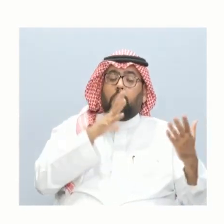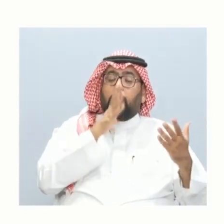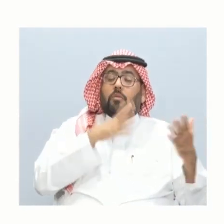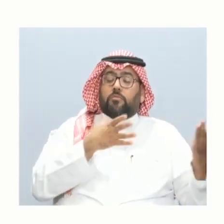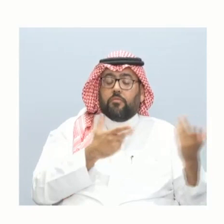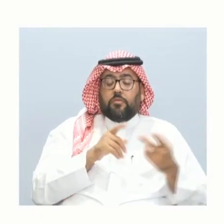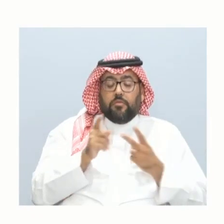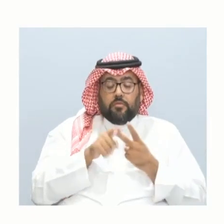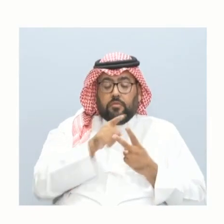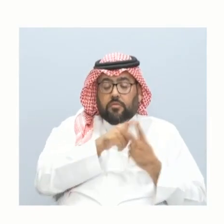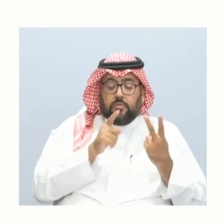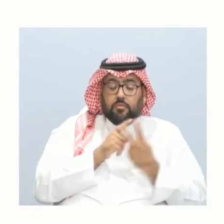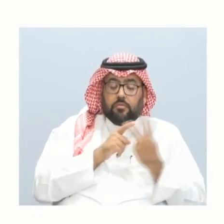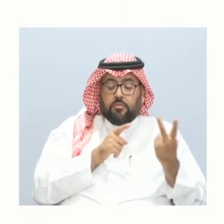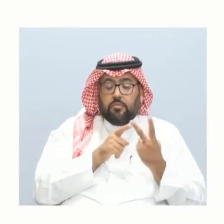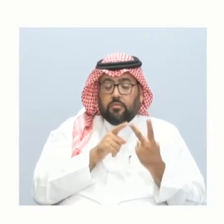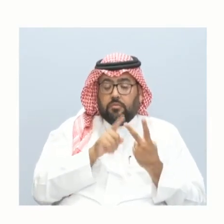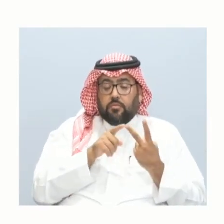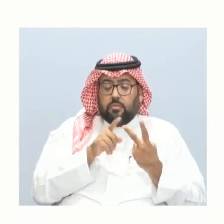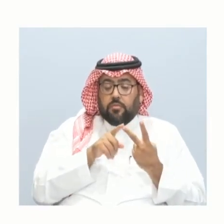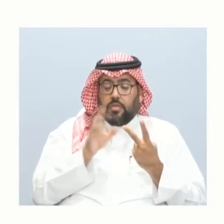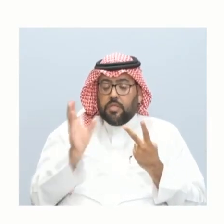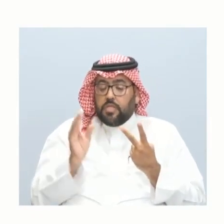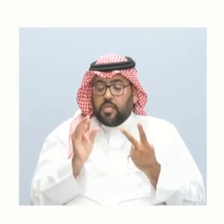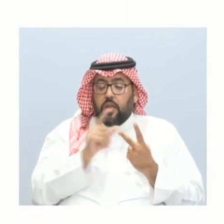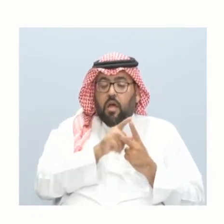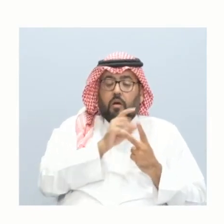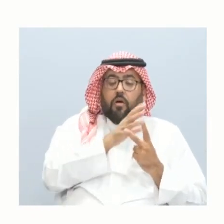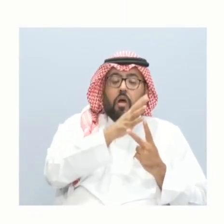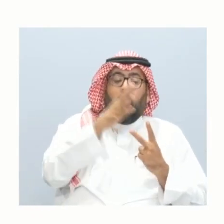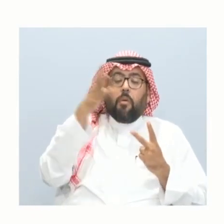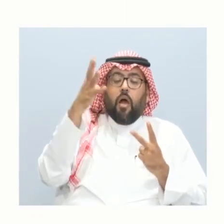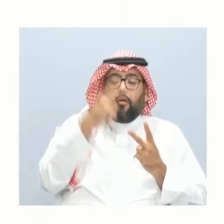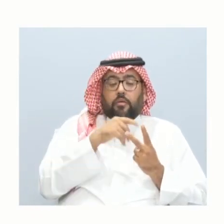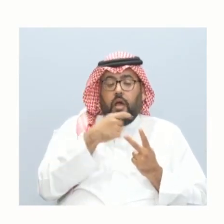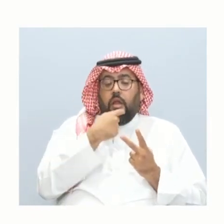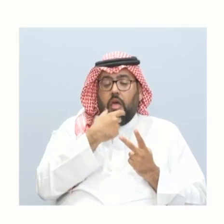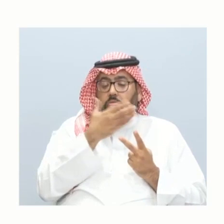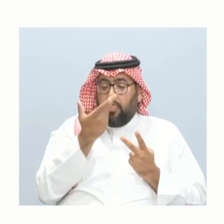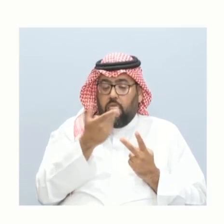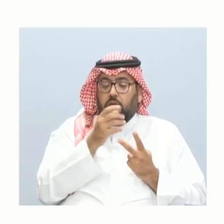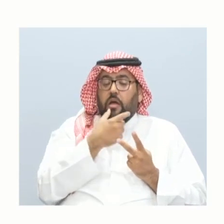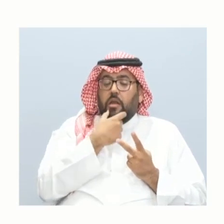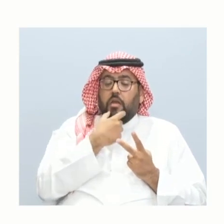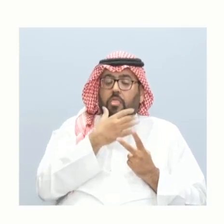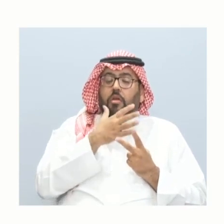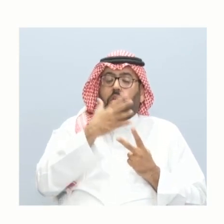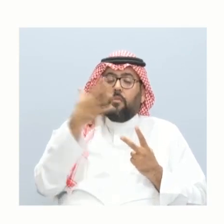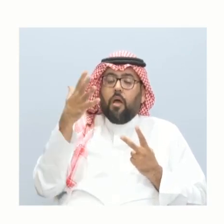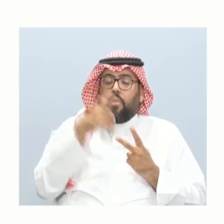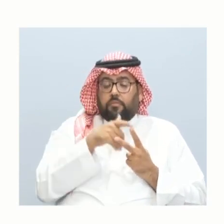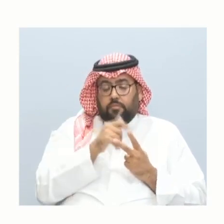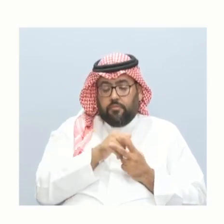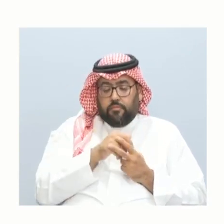اي العبارتين اصح او الصحيحه احسنتم بارك الله فيكم